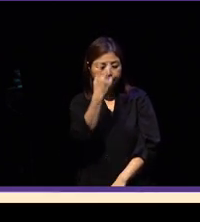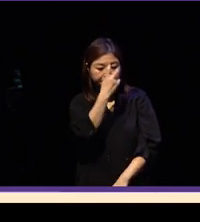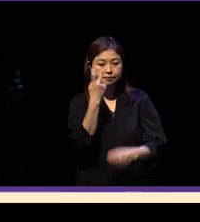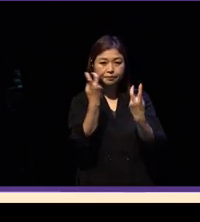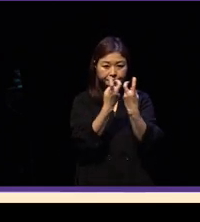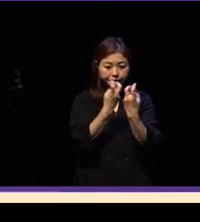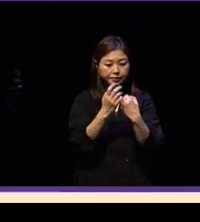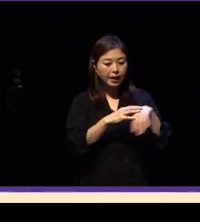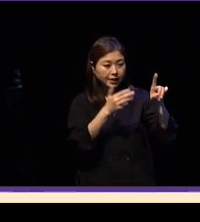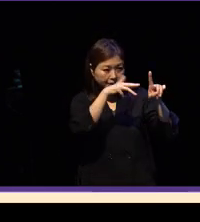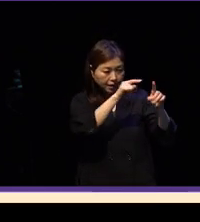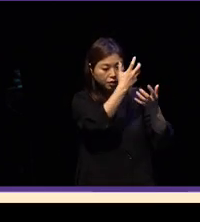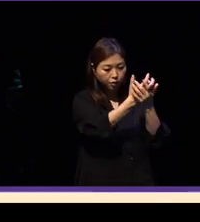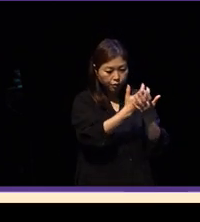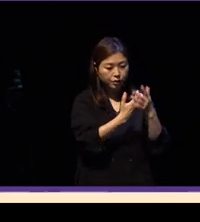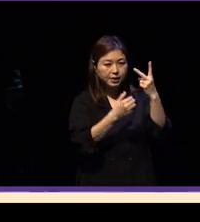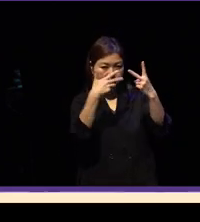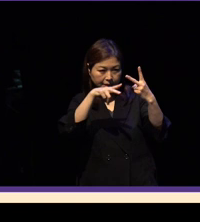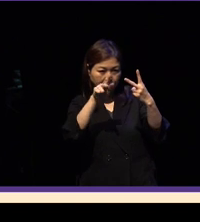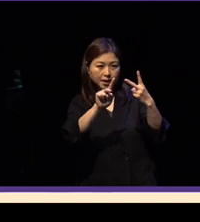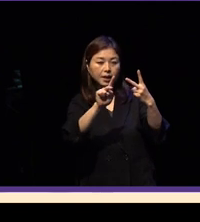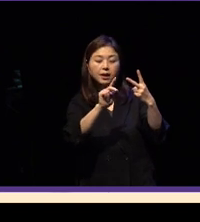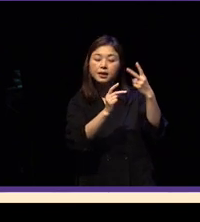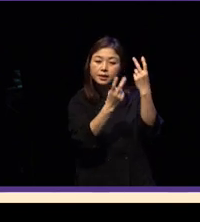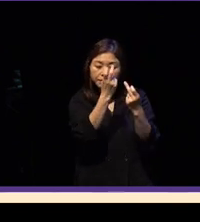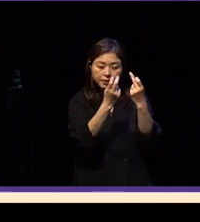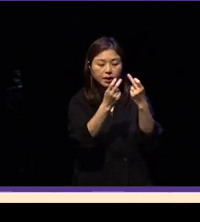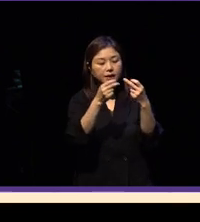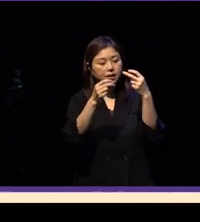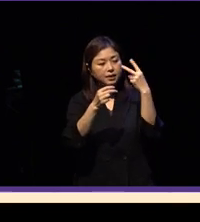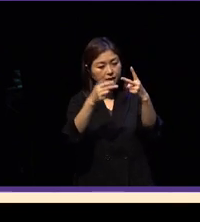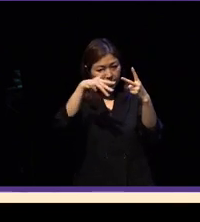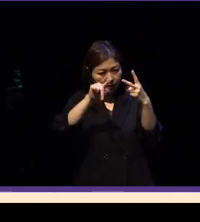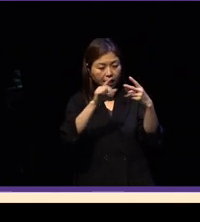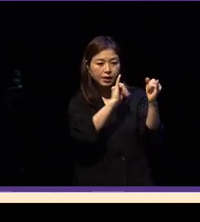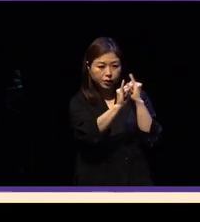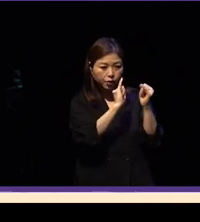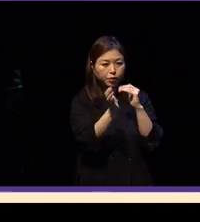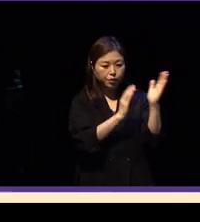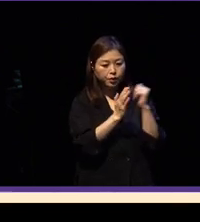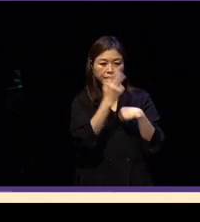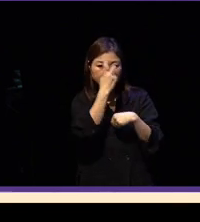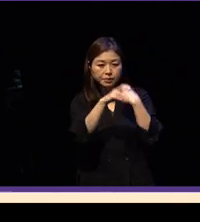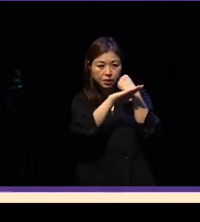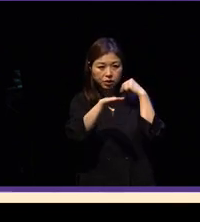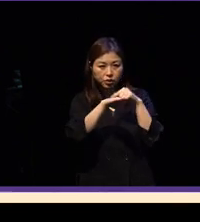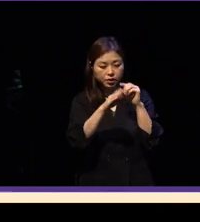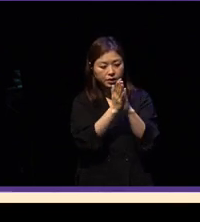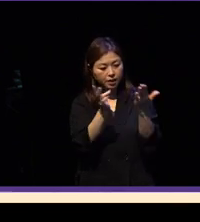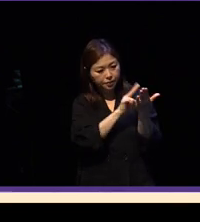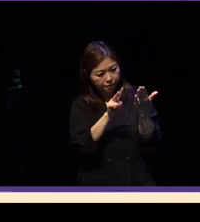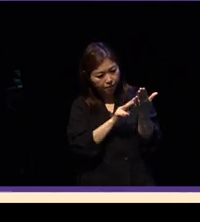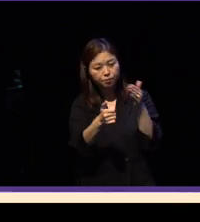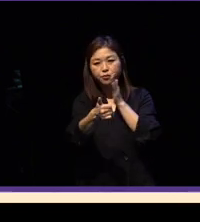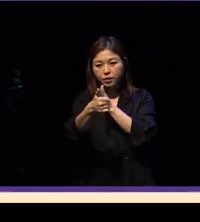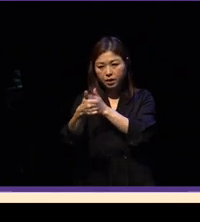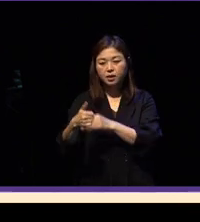1차 서류심이 2차 인터뷰 심의이고 심의 기준은 참고하시면 될 것 같습니다